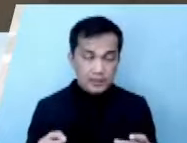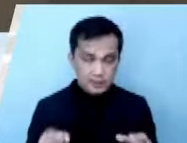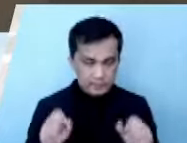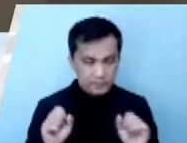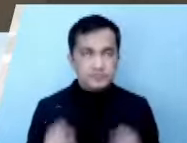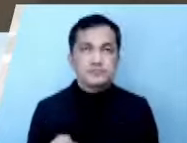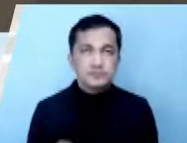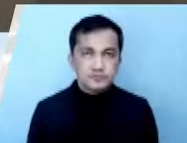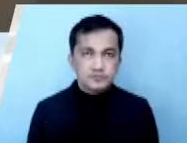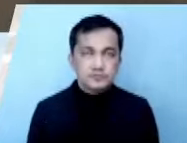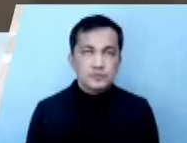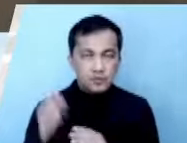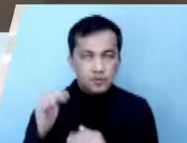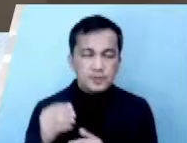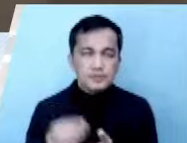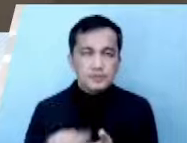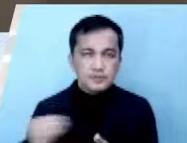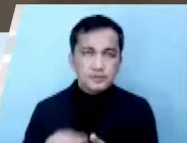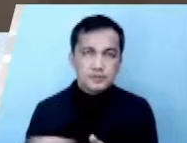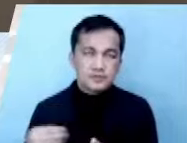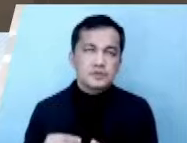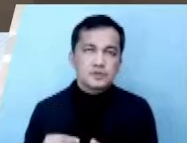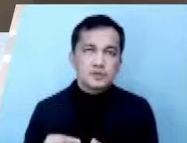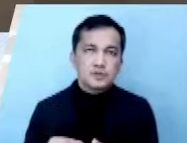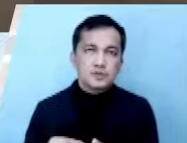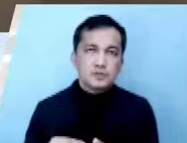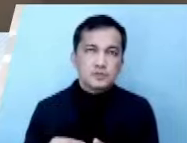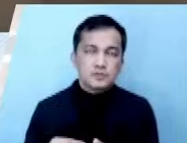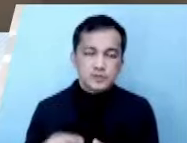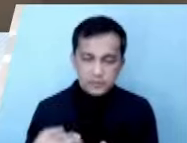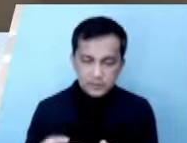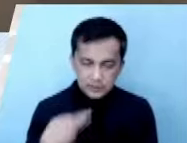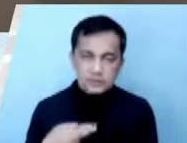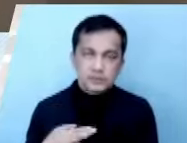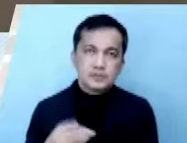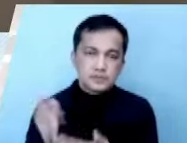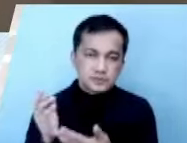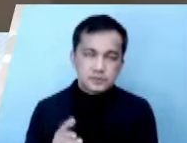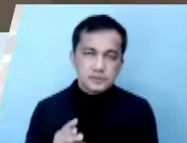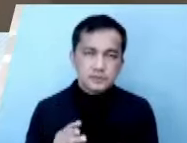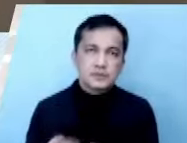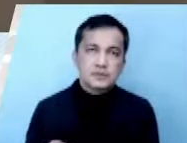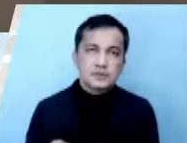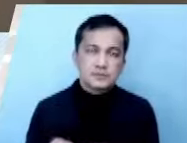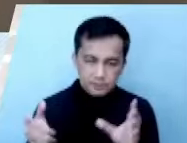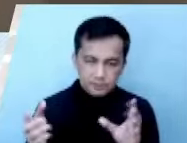hopefully makabili pa tayo ng konti pang palay at ma-store doon sa mga areas na napadlock.